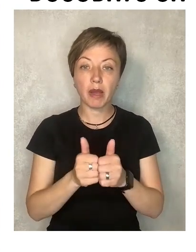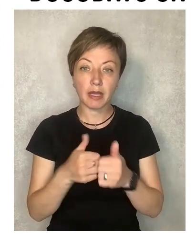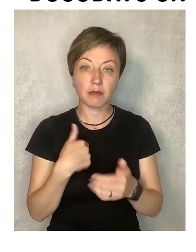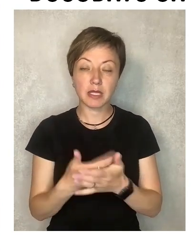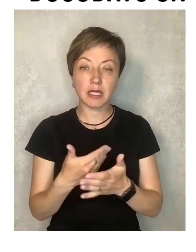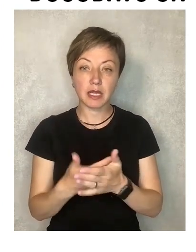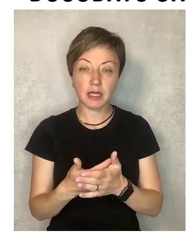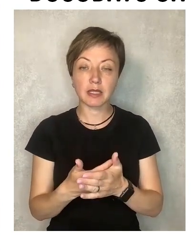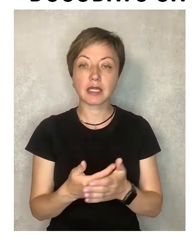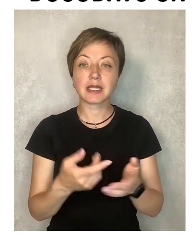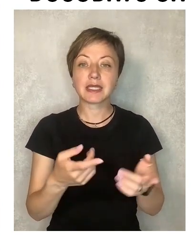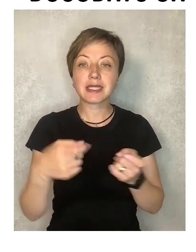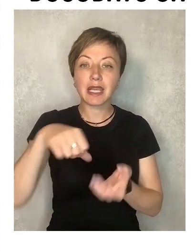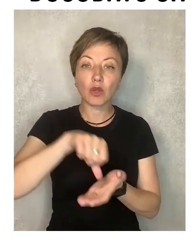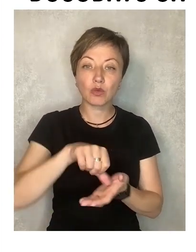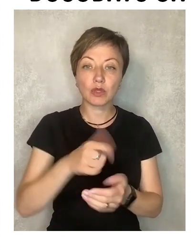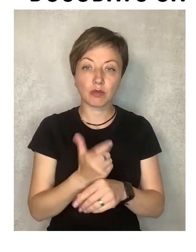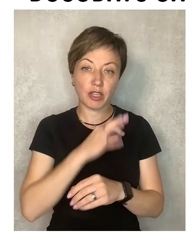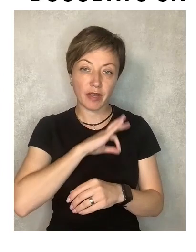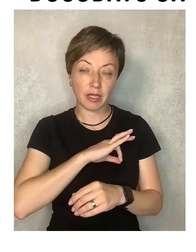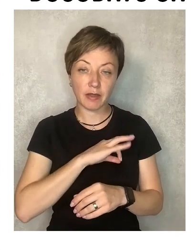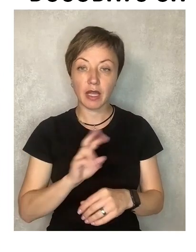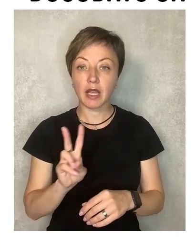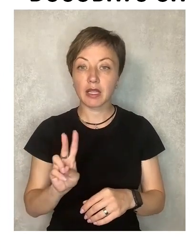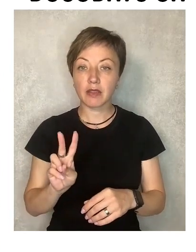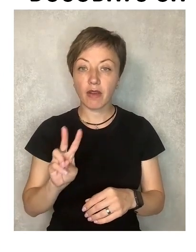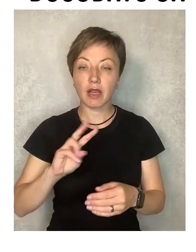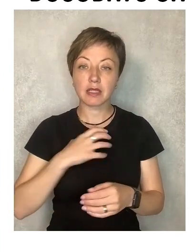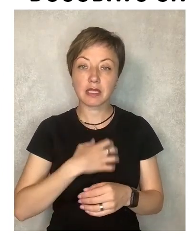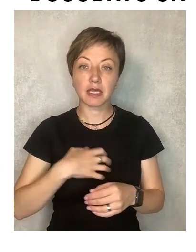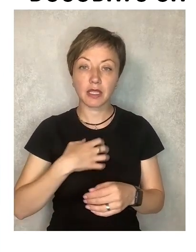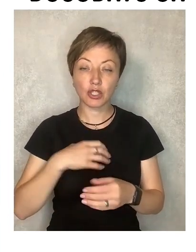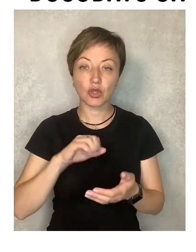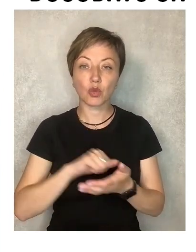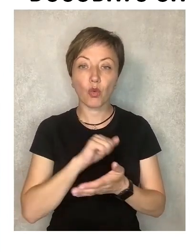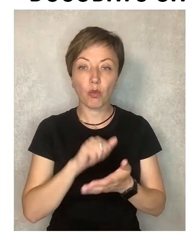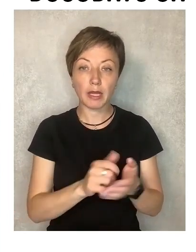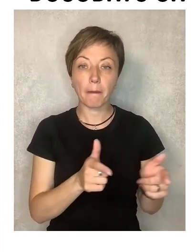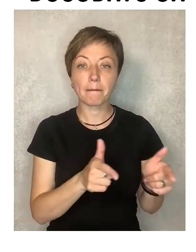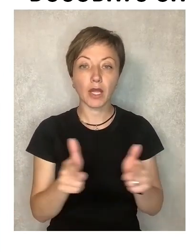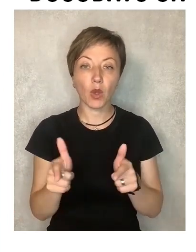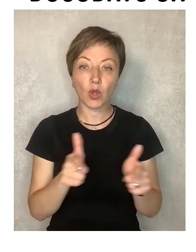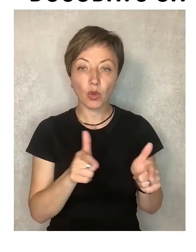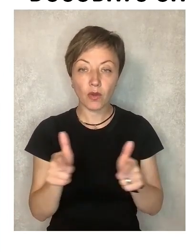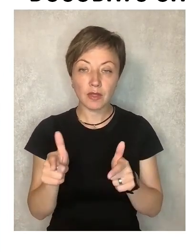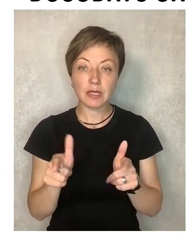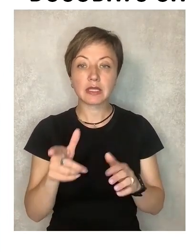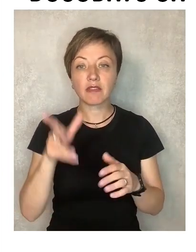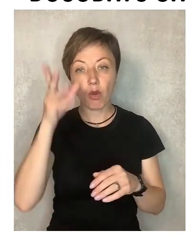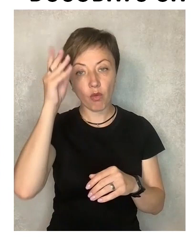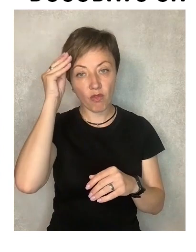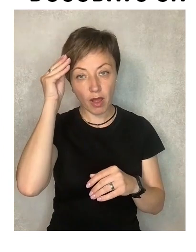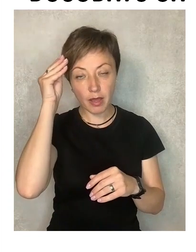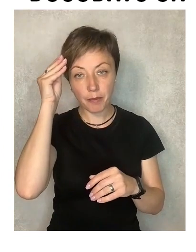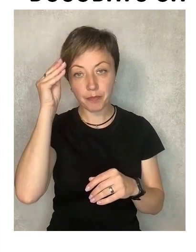залучення є найбільш ефективним. Тобто ці два стратегічні документи, вони підготовлені з врахуванням,